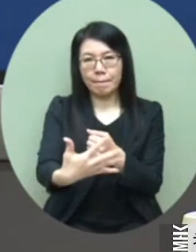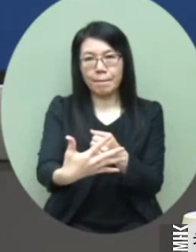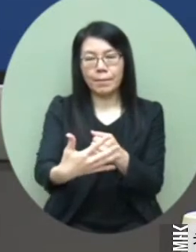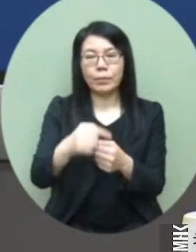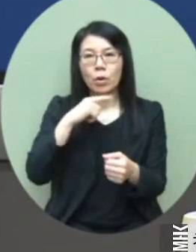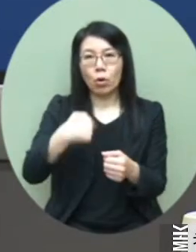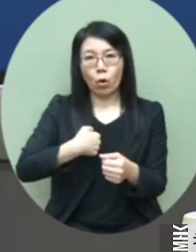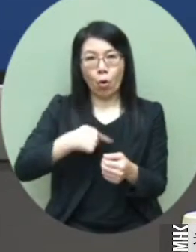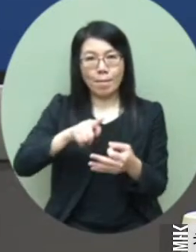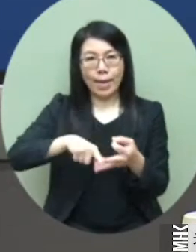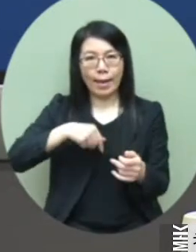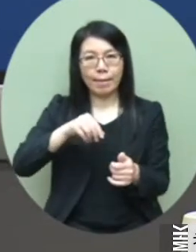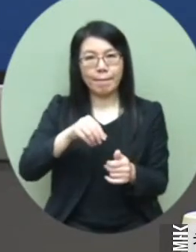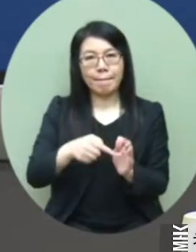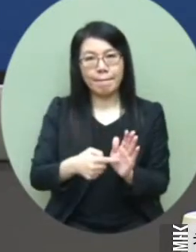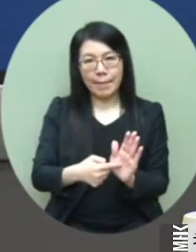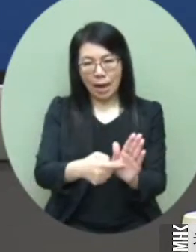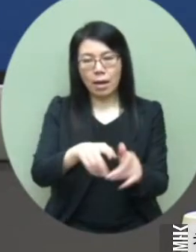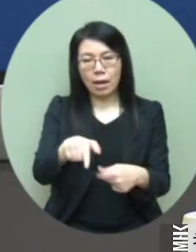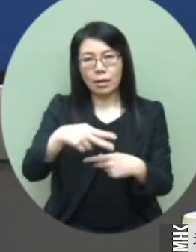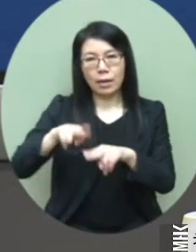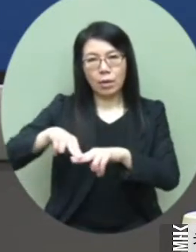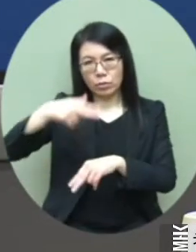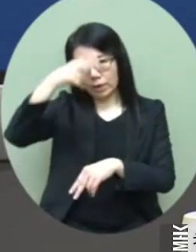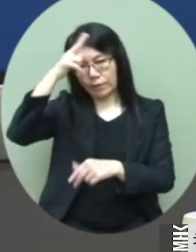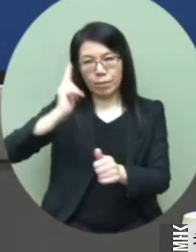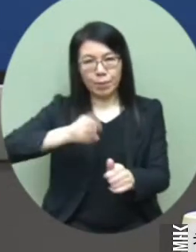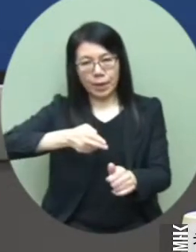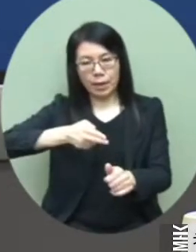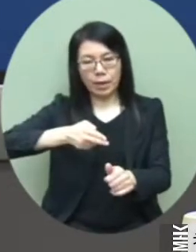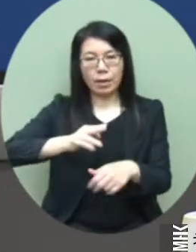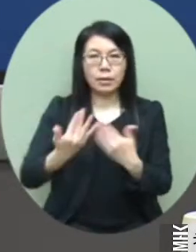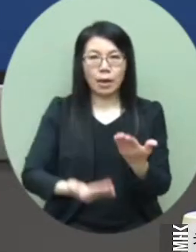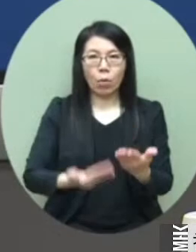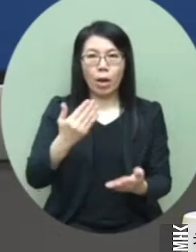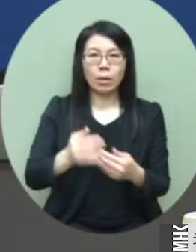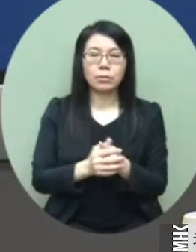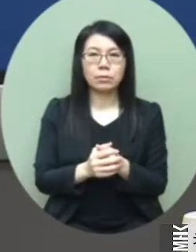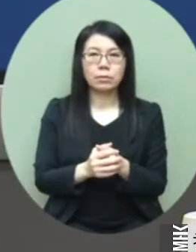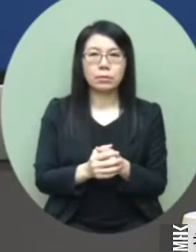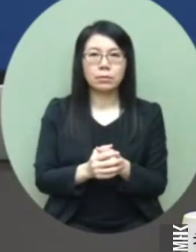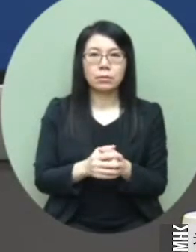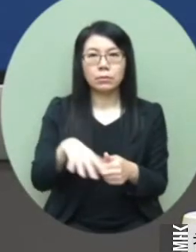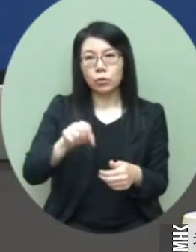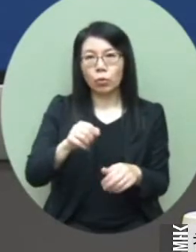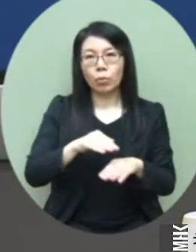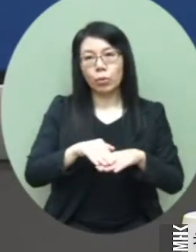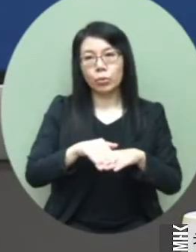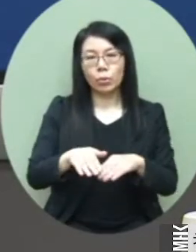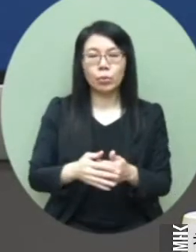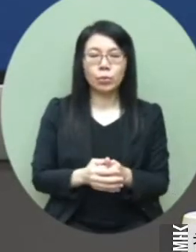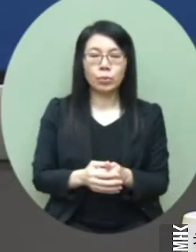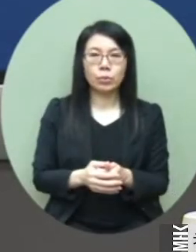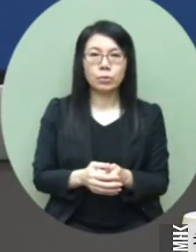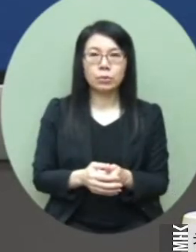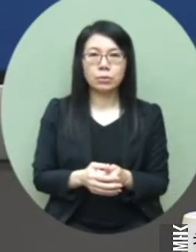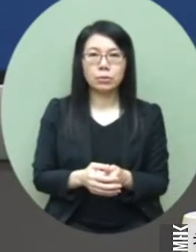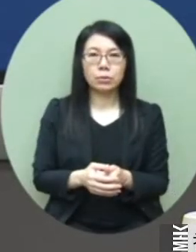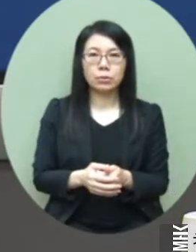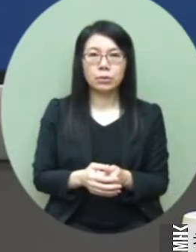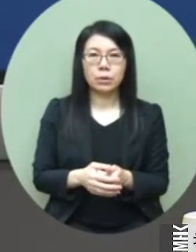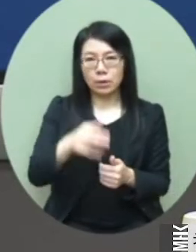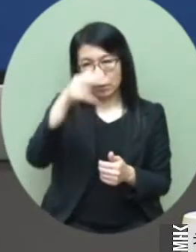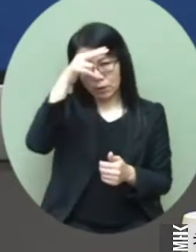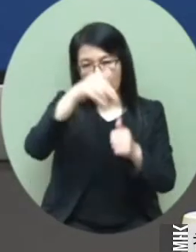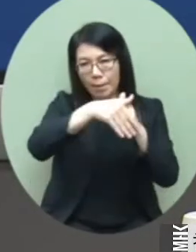過我提名中央人民政府任命，抑或係用我哋一般係有司